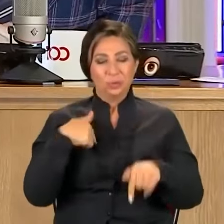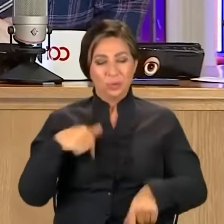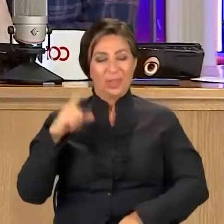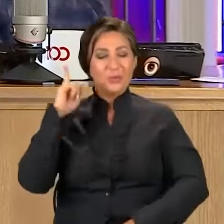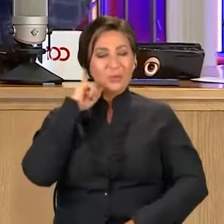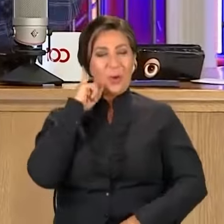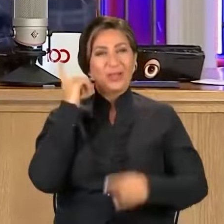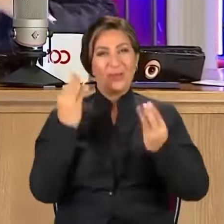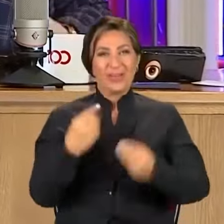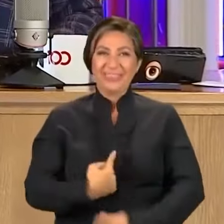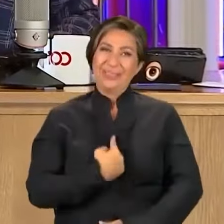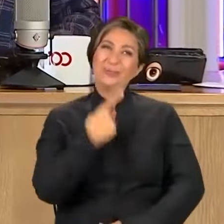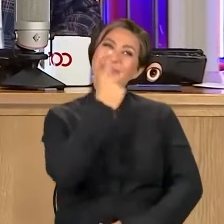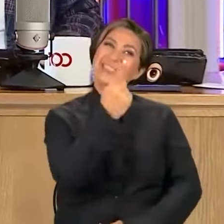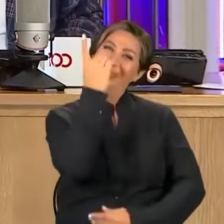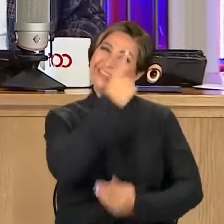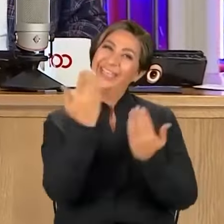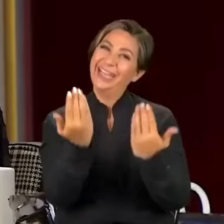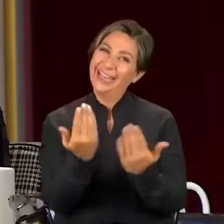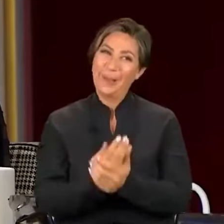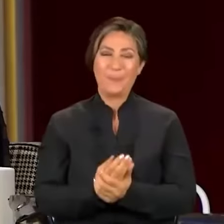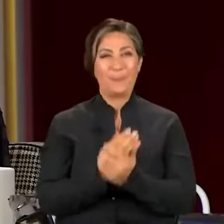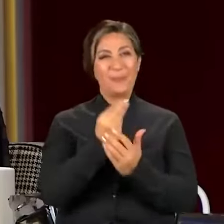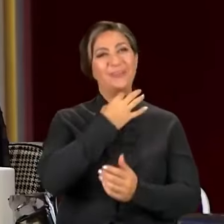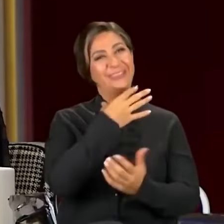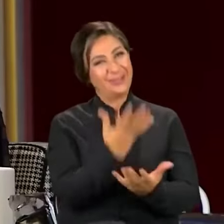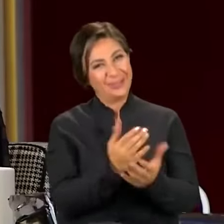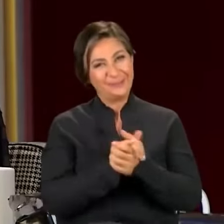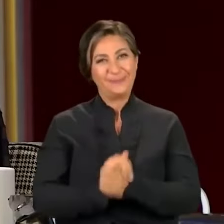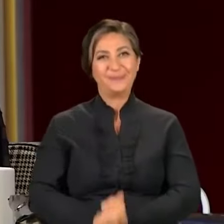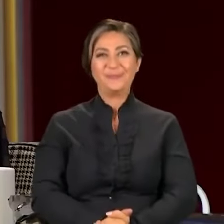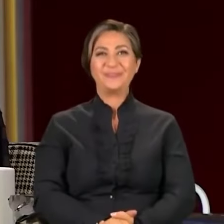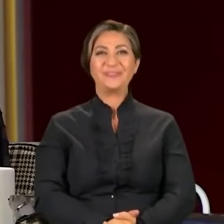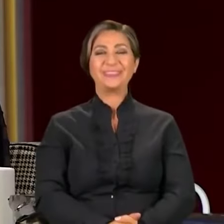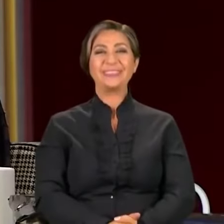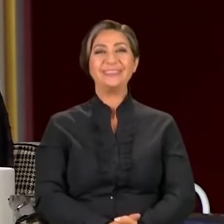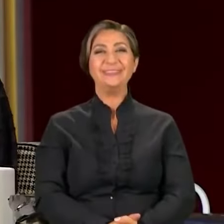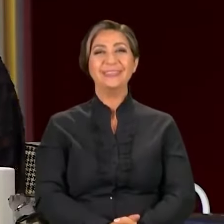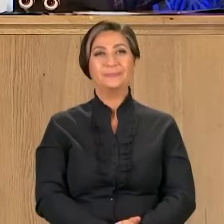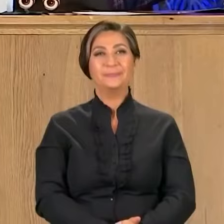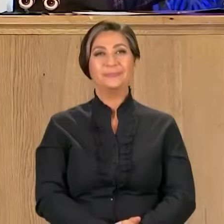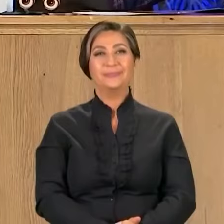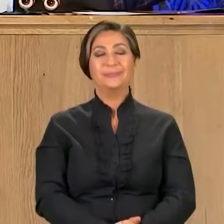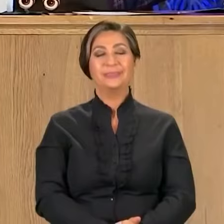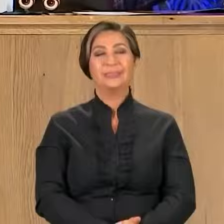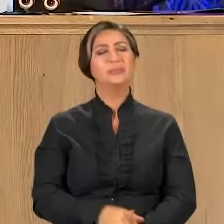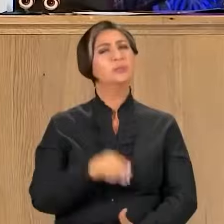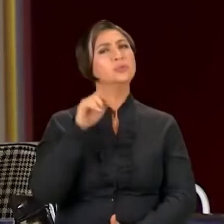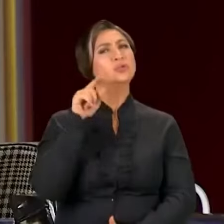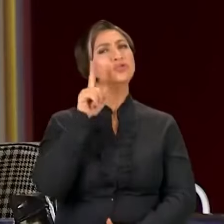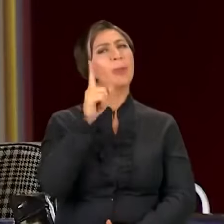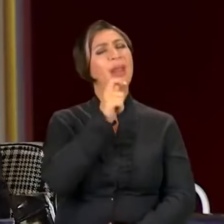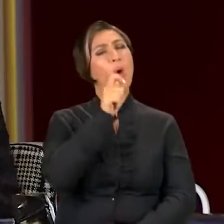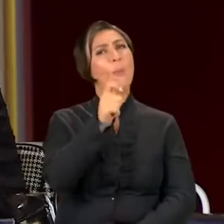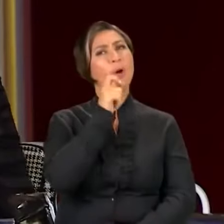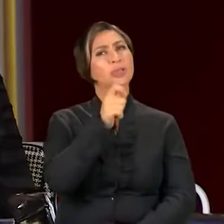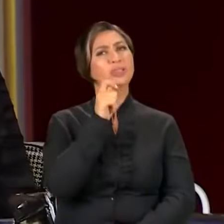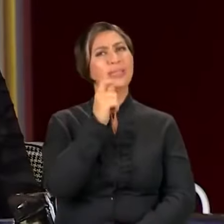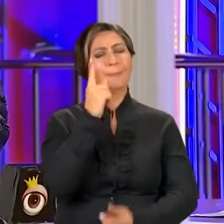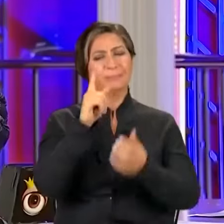şöhretli hissediyorum. Oo, çok tatlısın, çok zevksin. Çok teşekkür ederim. Peki. Şöyle bir şey